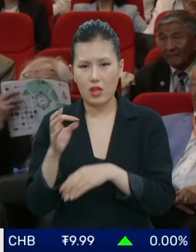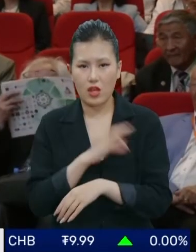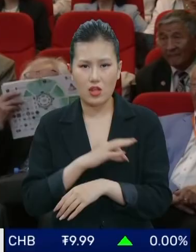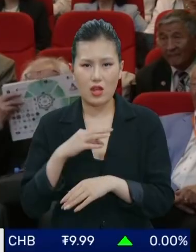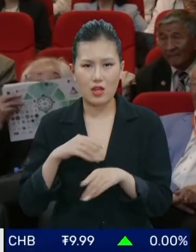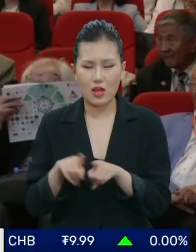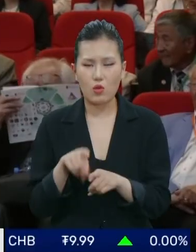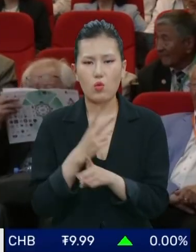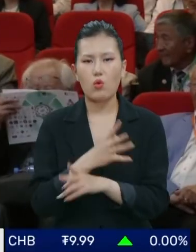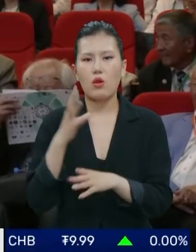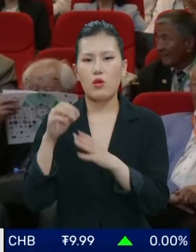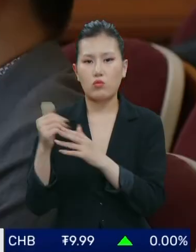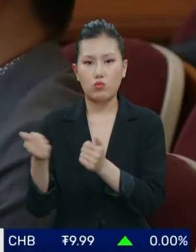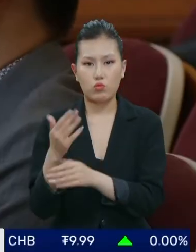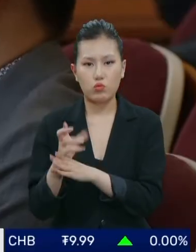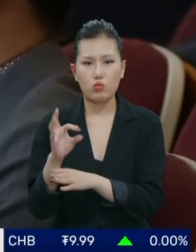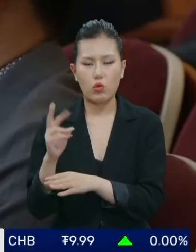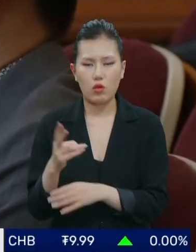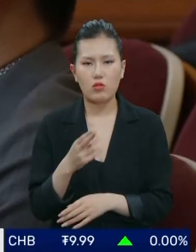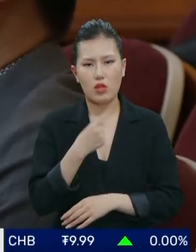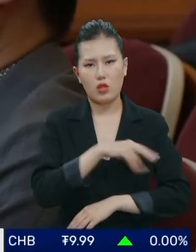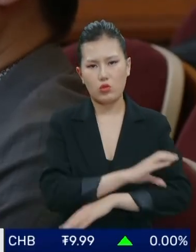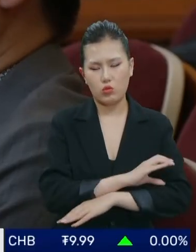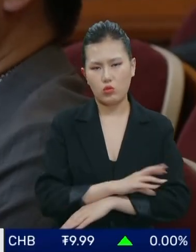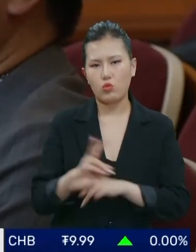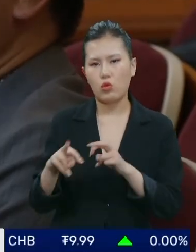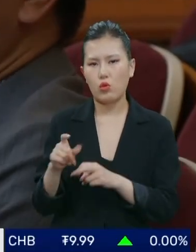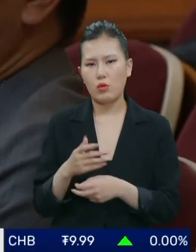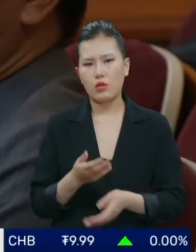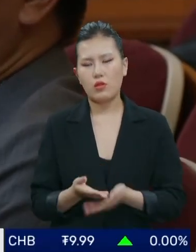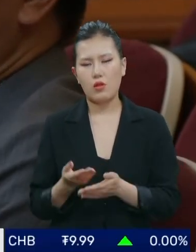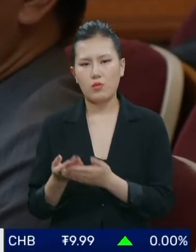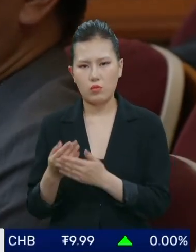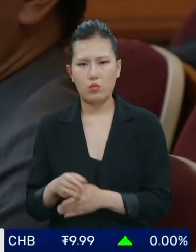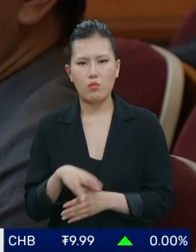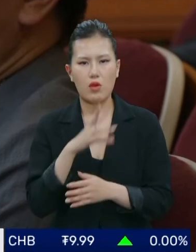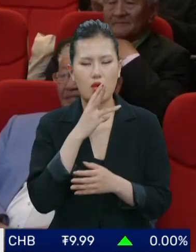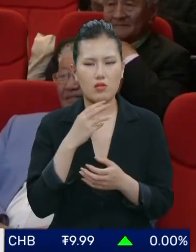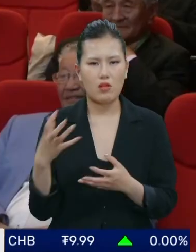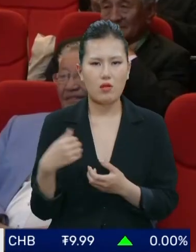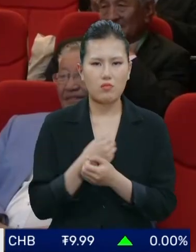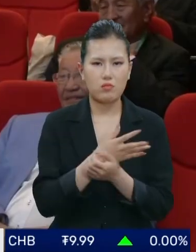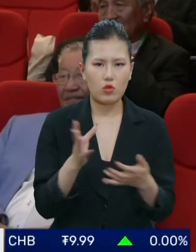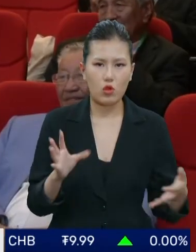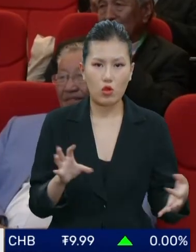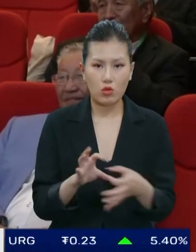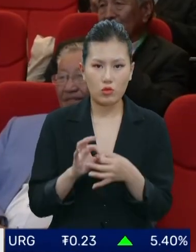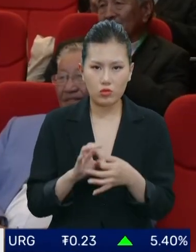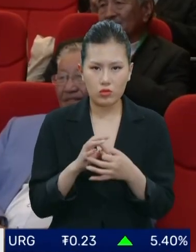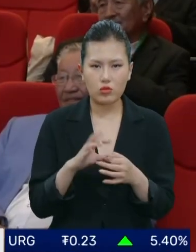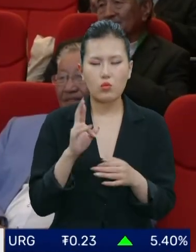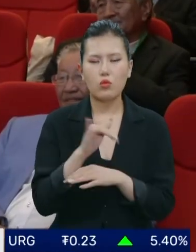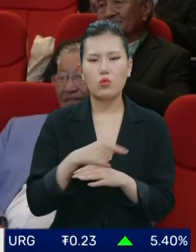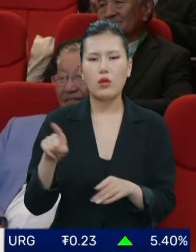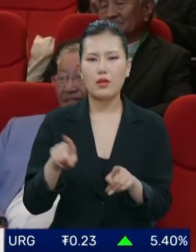Энэ орчин бүрдсэн байхад их сургуулиуд нь өөрсдөө судлаачдаа дэмжлэг үзүүлэх олон нийтэд түгээх холбох ажлыг дүлгөөхих чишг Японы улсад байдаг